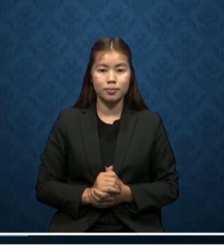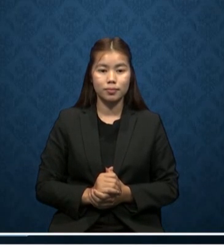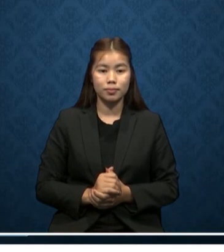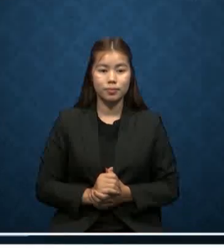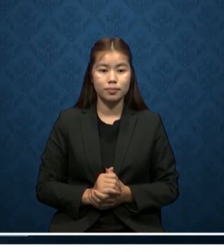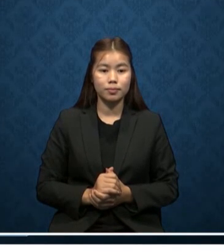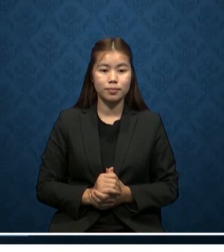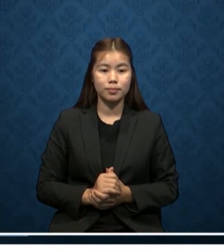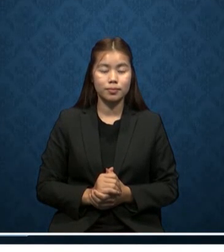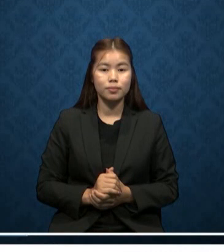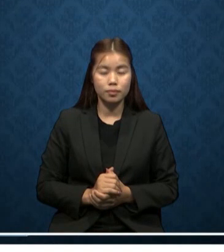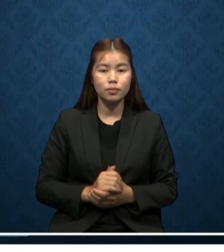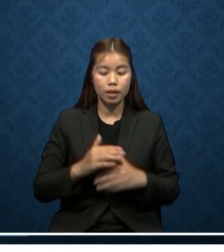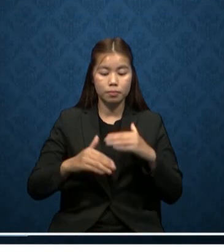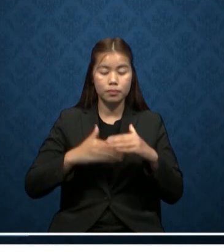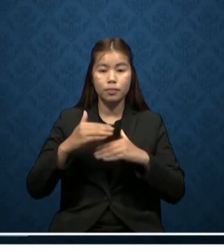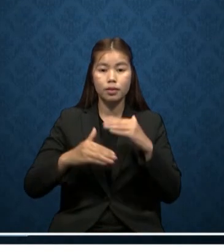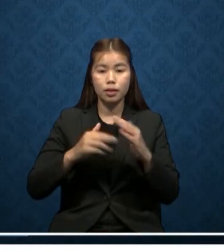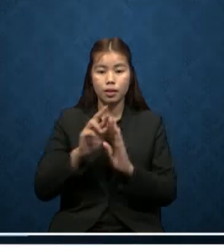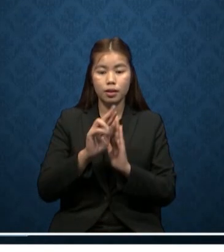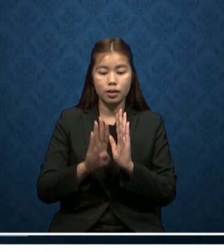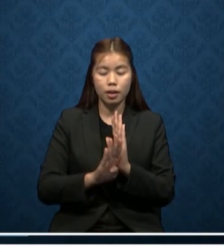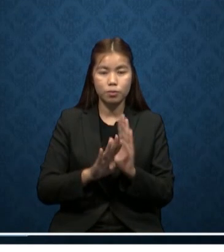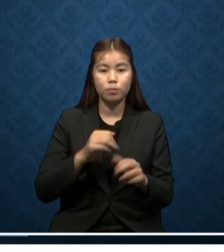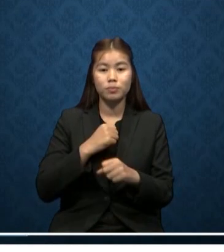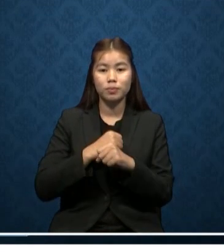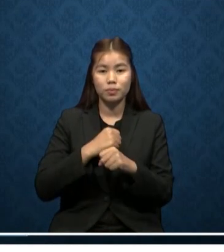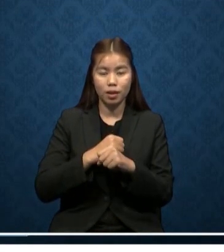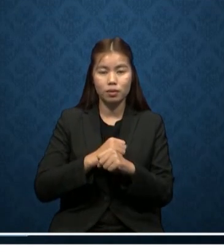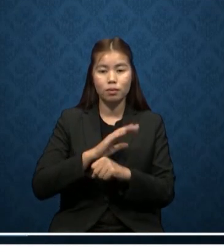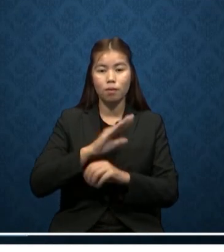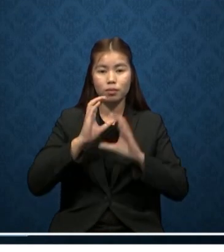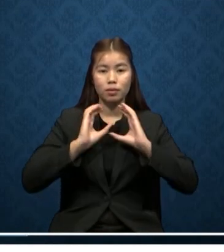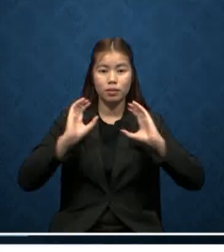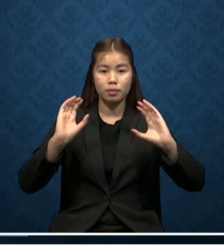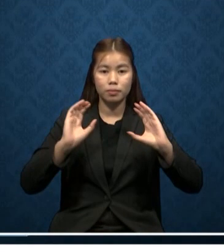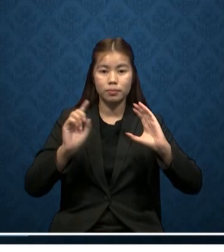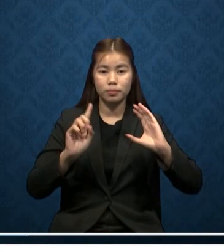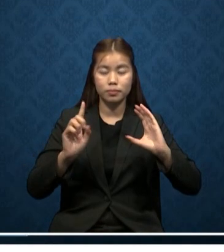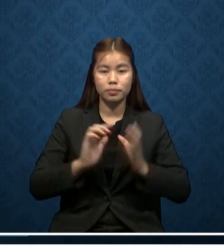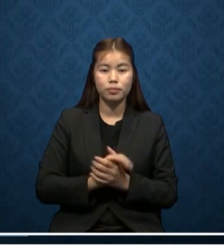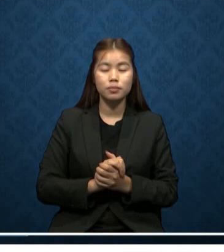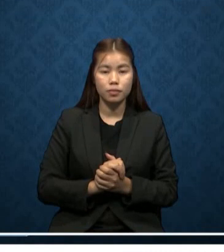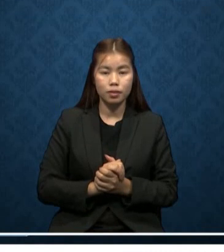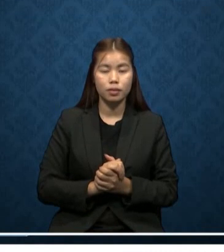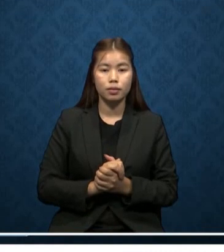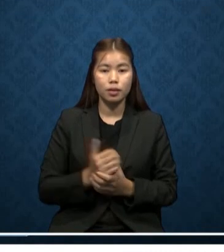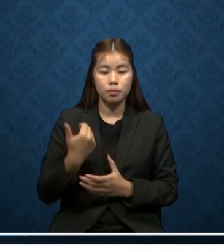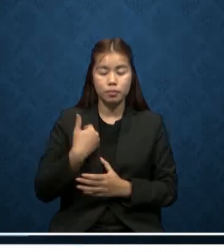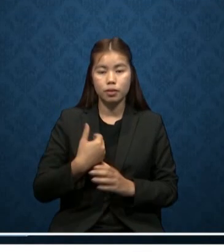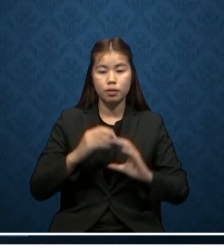4การพัฒนาระบบการแหนงานภาครัฐนะครับเป้าหมายที่ต้องการคือภาครัฐมีขีด